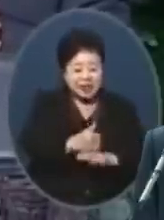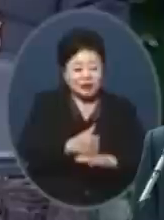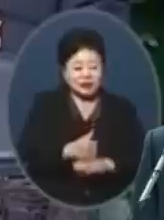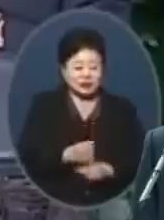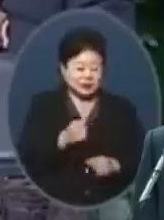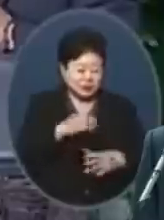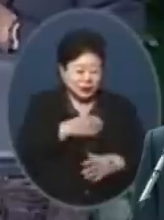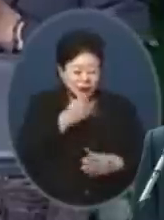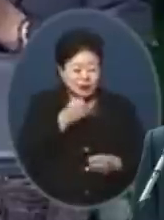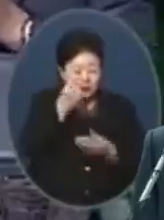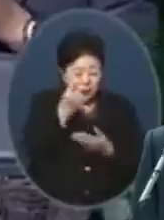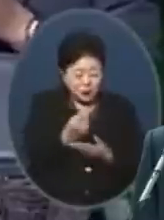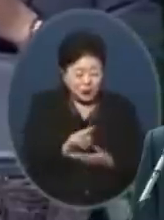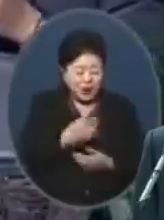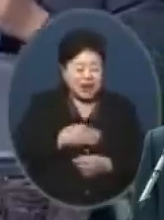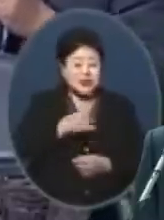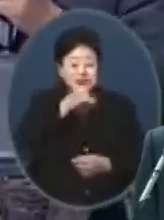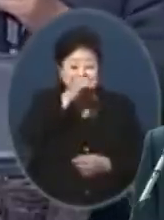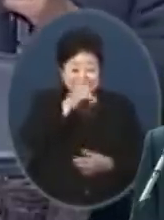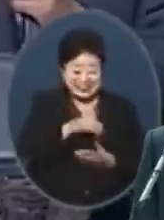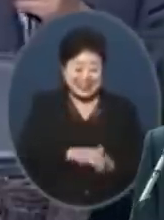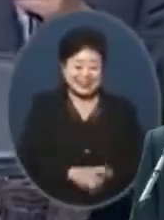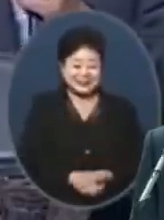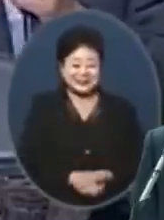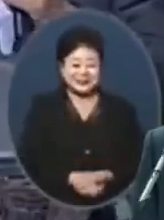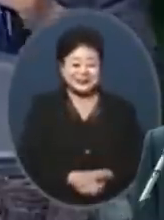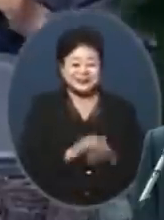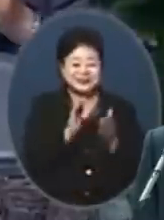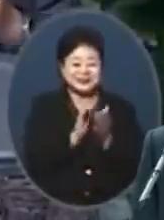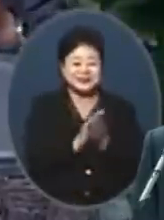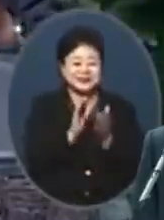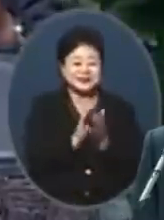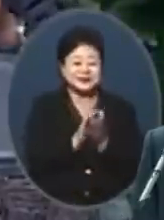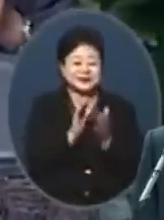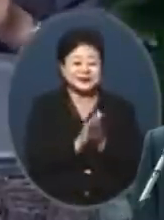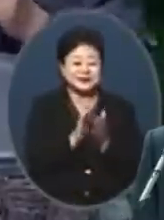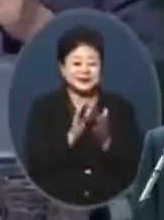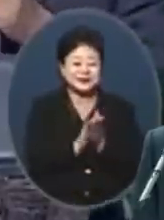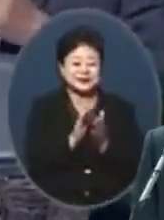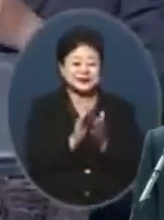희한하게 축복이 다가오는 것을 알 것입니다. Amen.